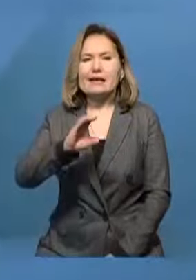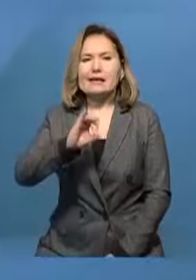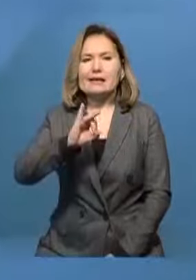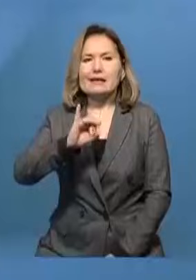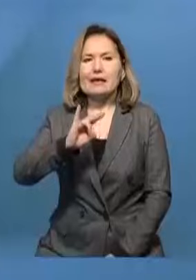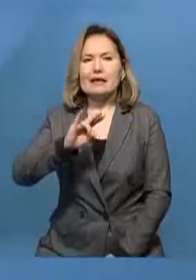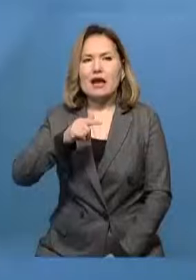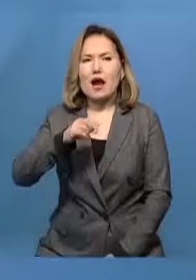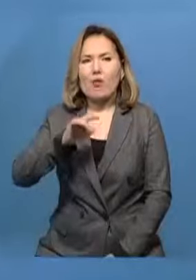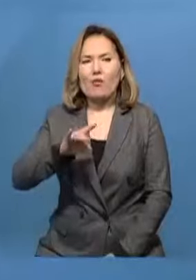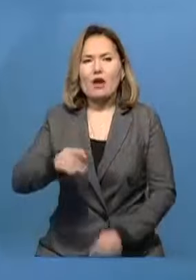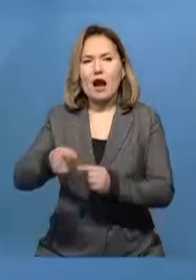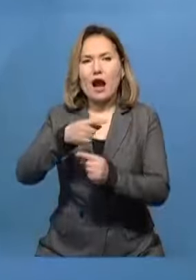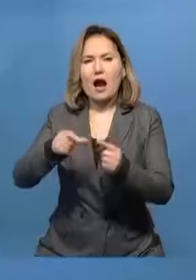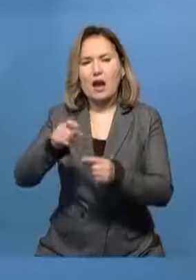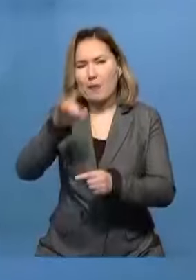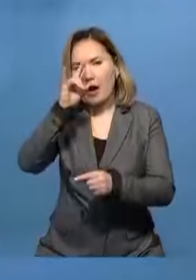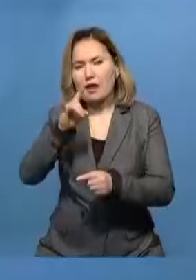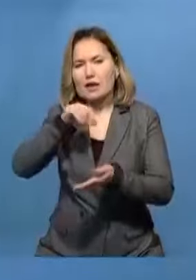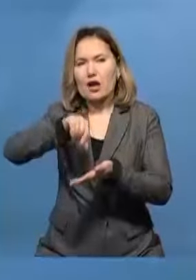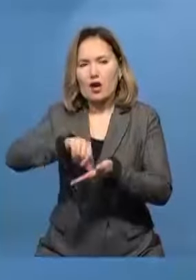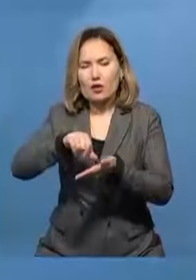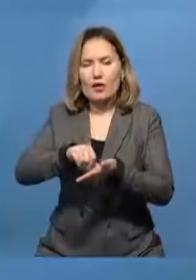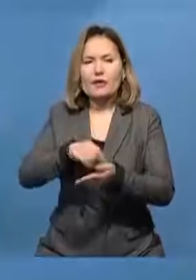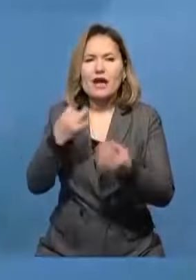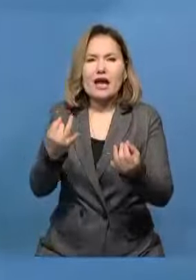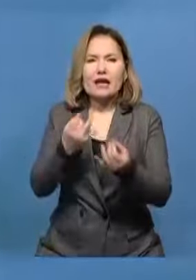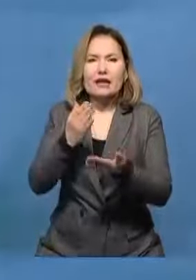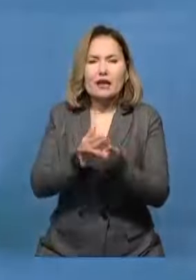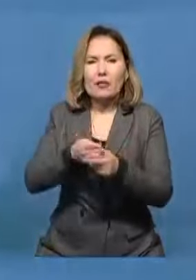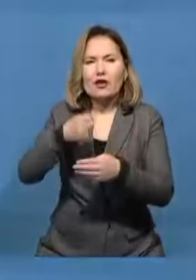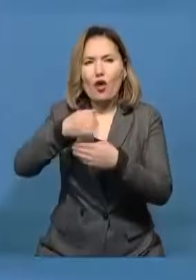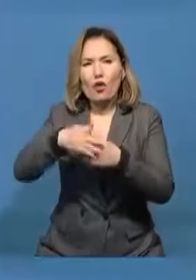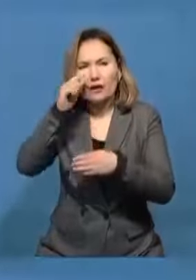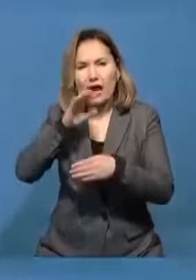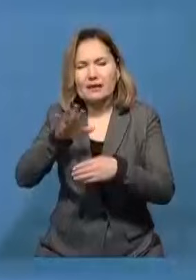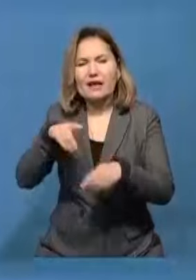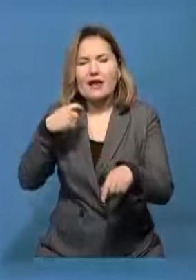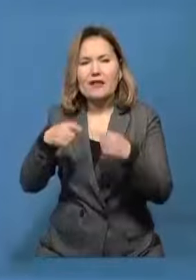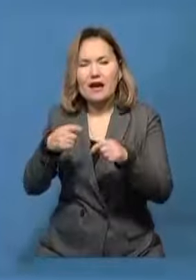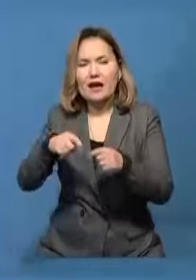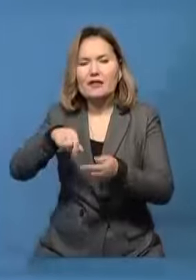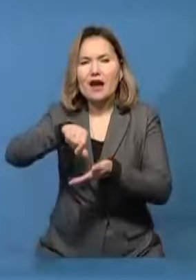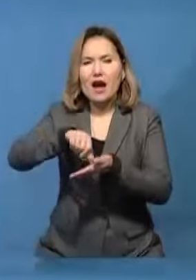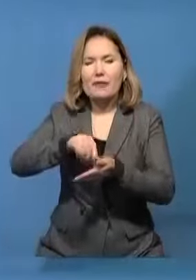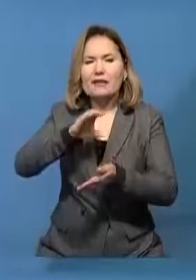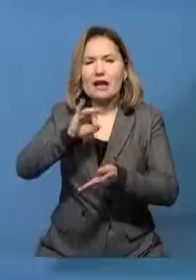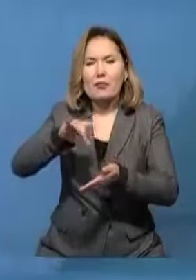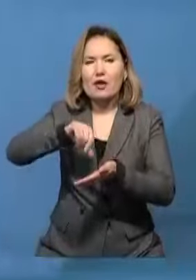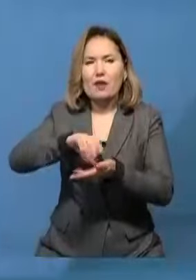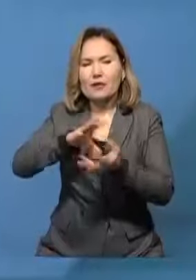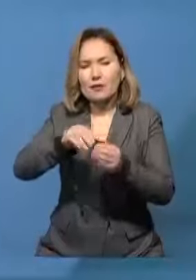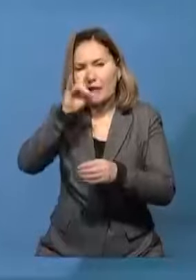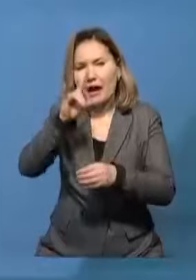Сингапур кәсіпкерлерінің Қазақстанға қызығушылығы жоғары. Олар біз арқылы Орталық Азия нарығына кіргісі келеді. Ал бізді Асиан елдермен